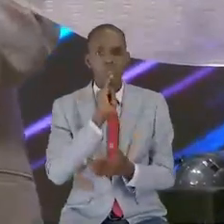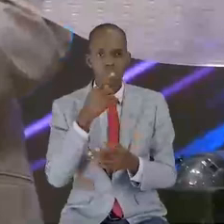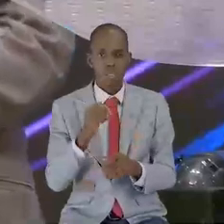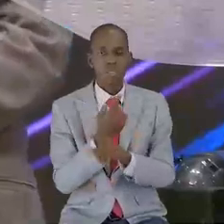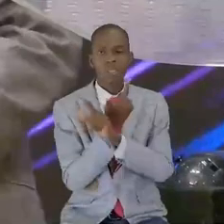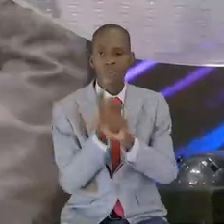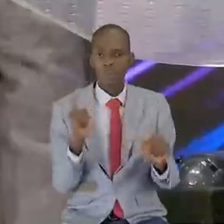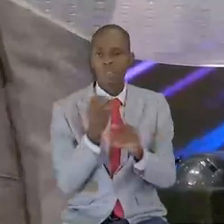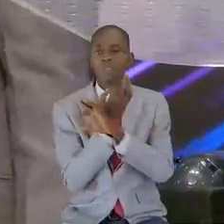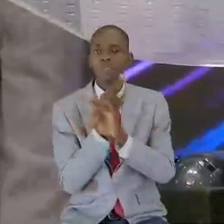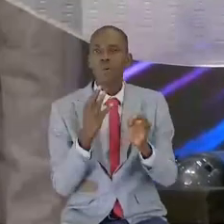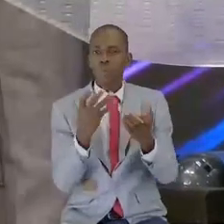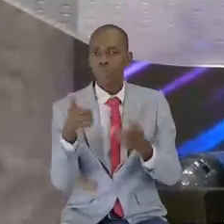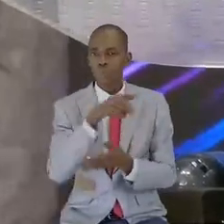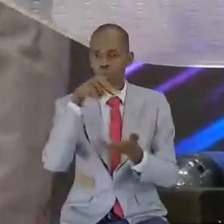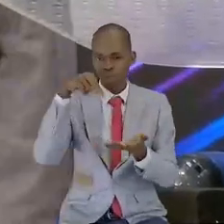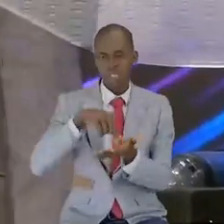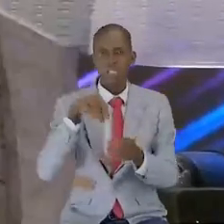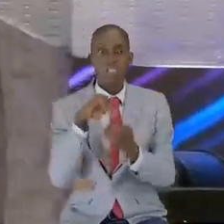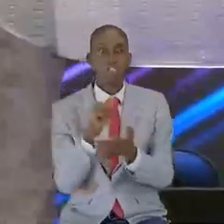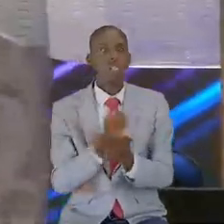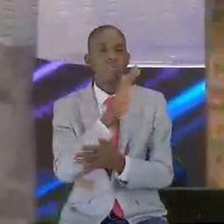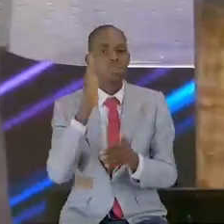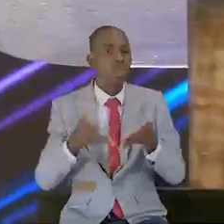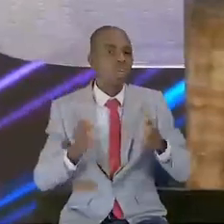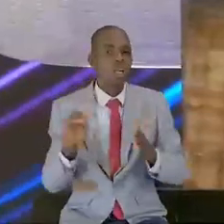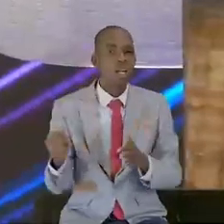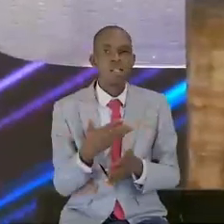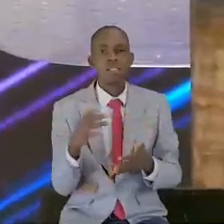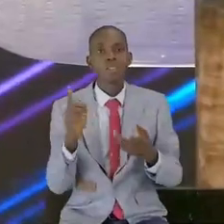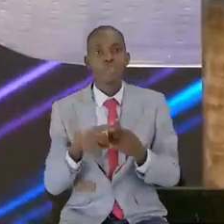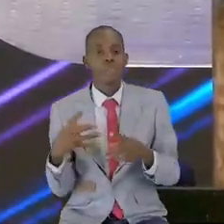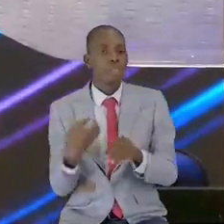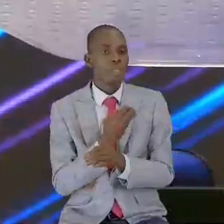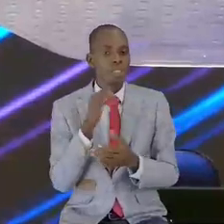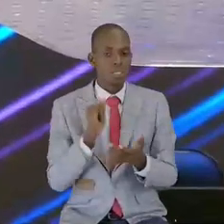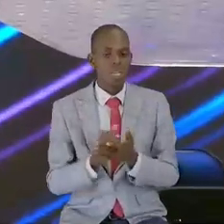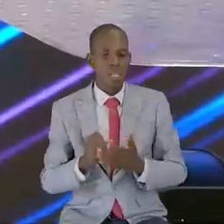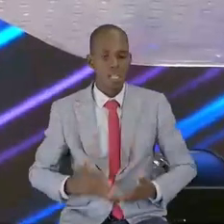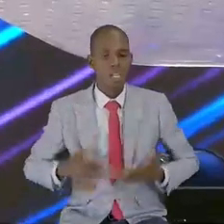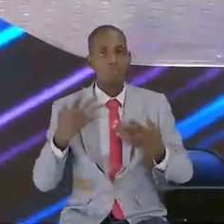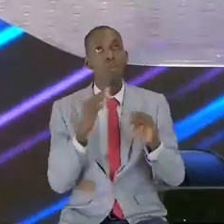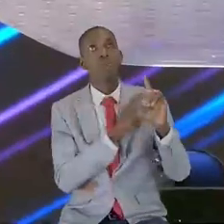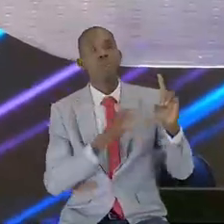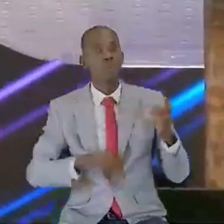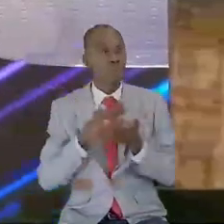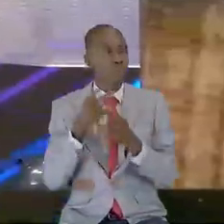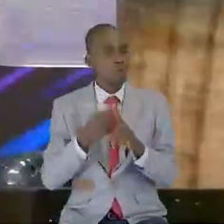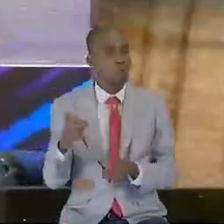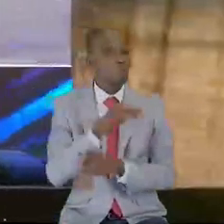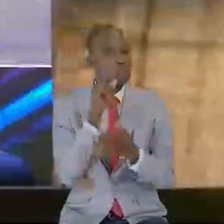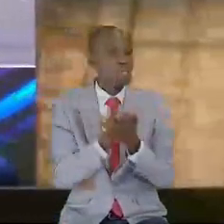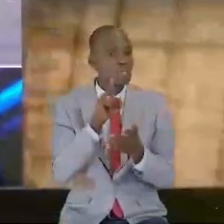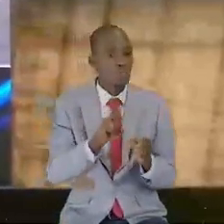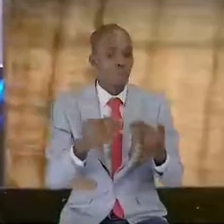l'affranchissement. C'est ce qu'il veut. Il veut que nous demeurons en cela pour ne permettre à aucune chose d'ôter la vie de Christ de ta vie.